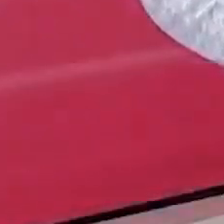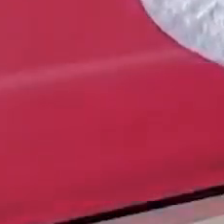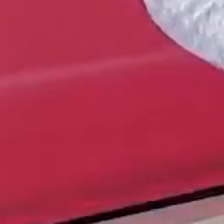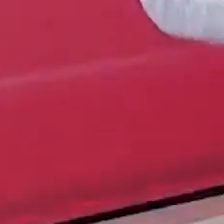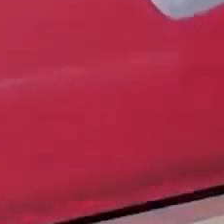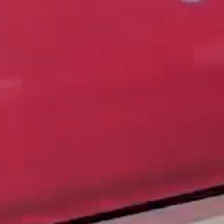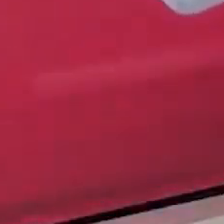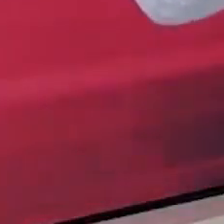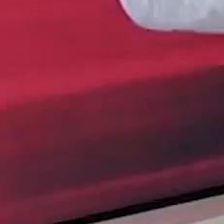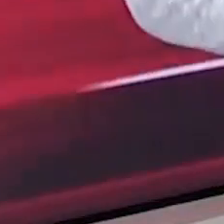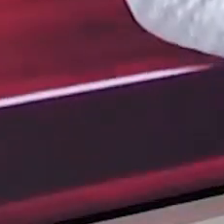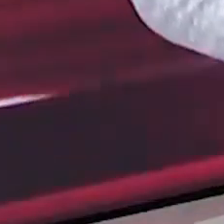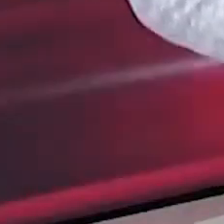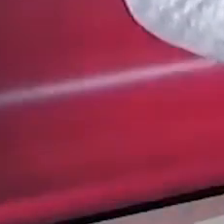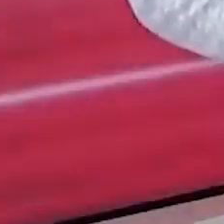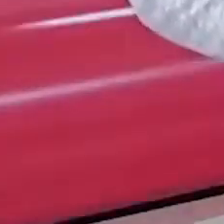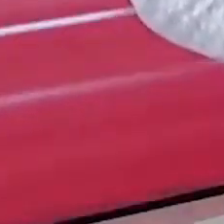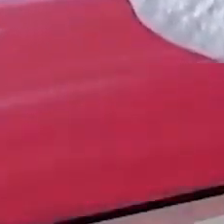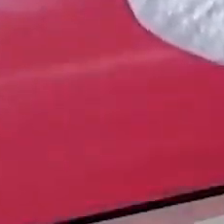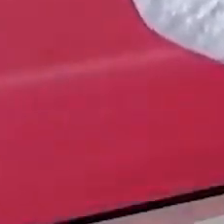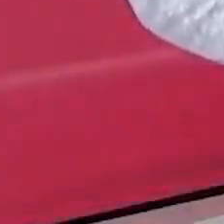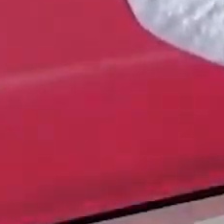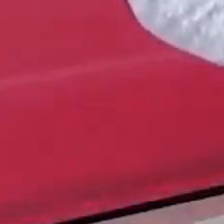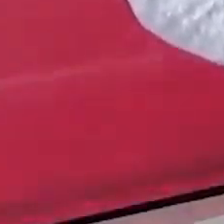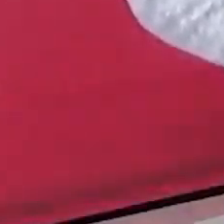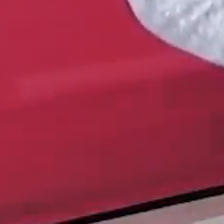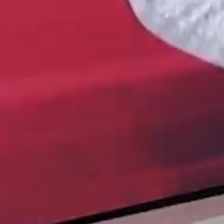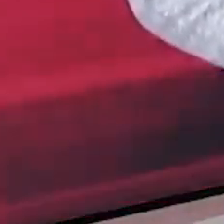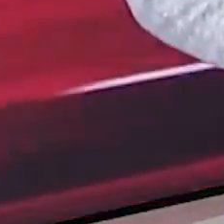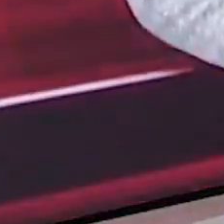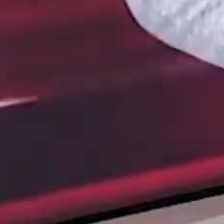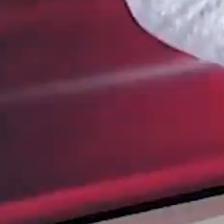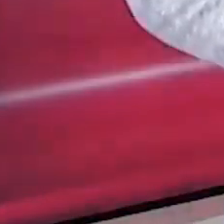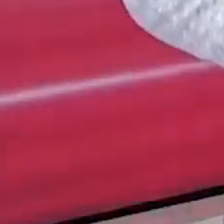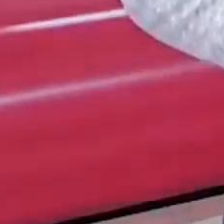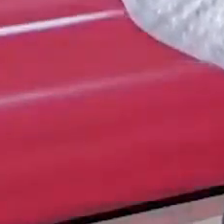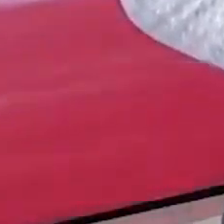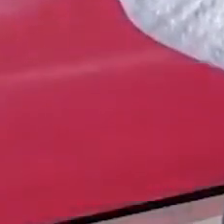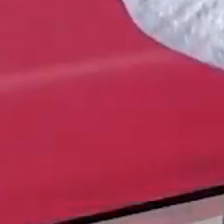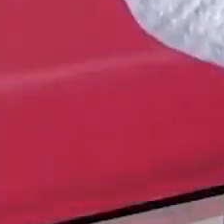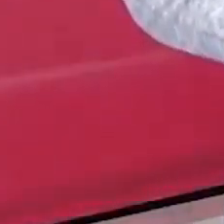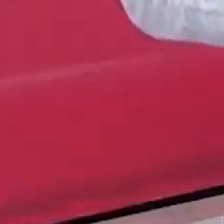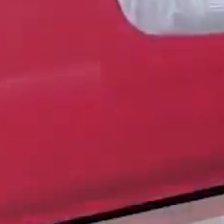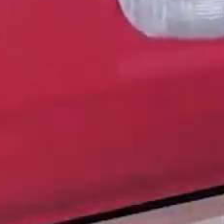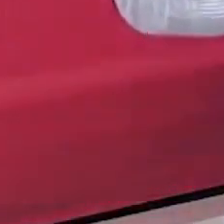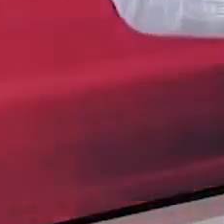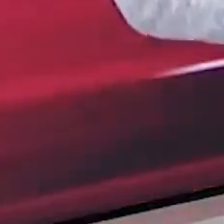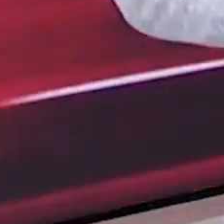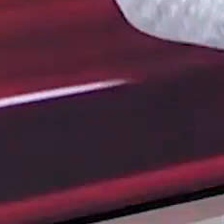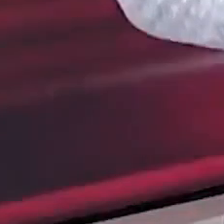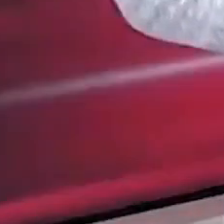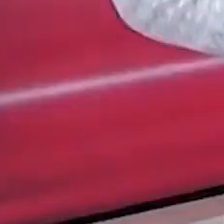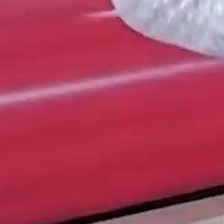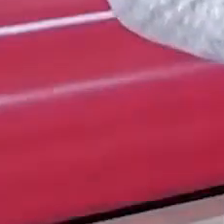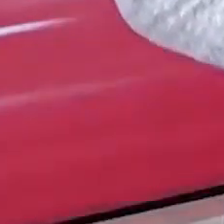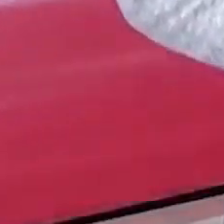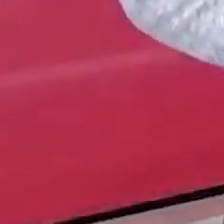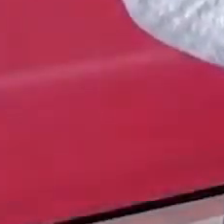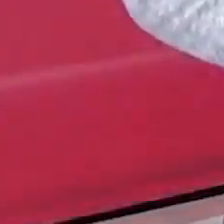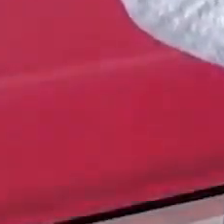Mga kapuso, know the weather before you go at mag-subscribe na sa GMA Integrated News sa YouTube. Para sa mga kapuso natin sa abroad,